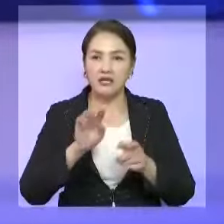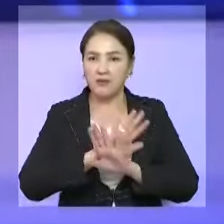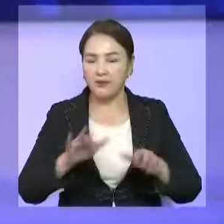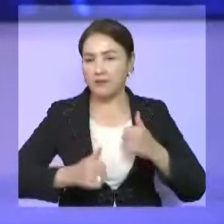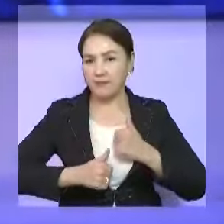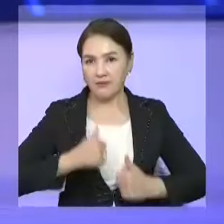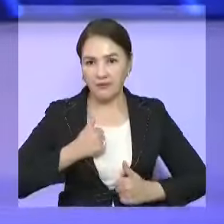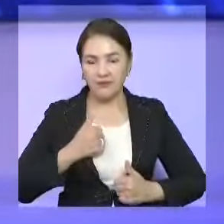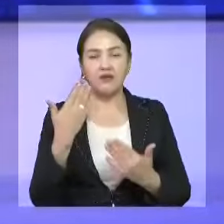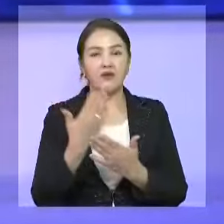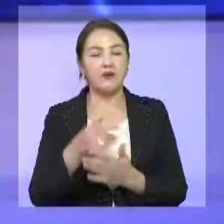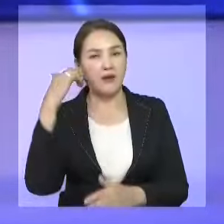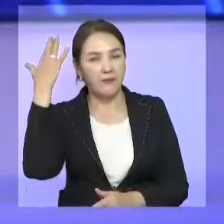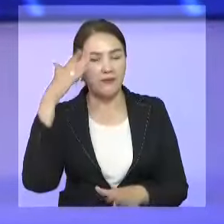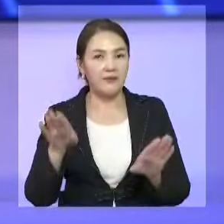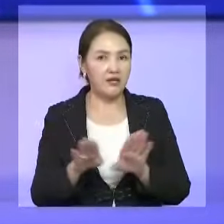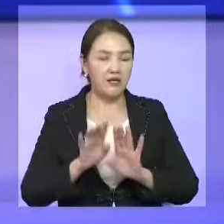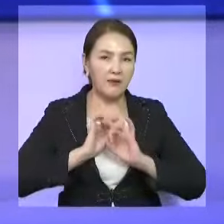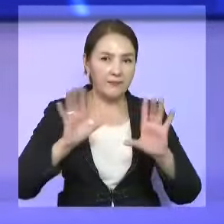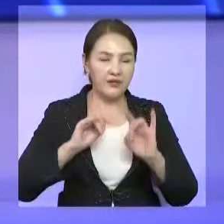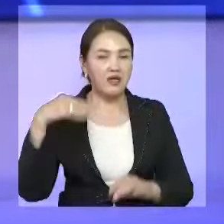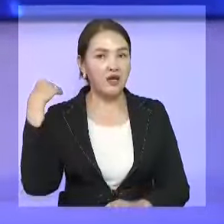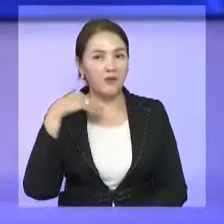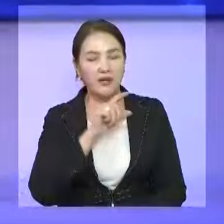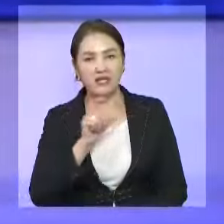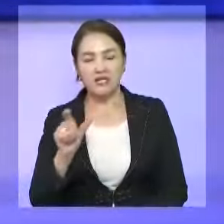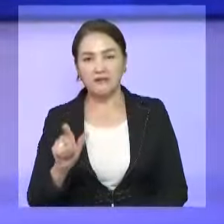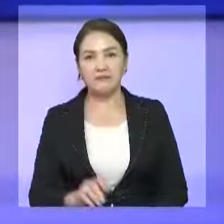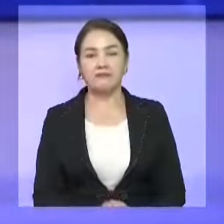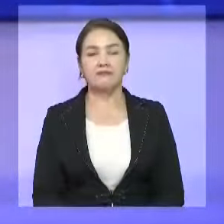патриотизма своё мнение по этому поводу высказали актюбинские